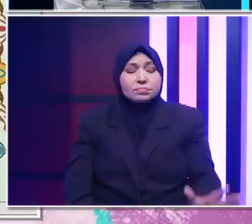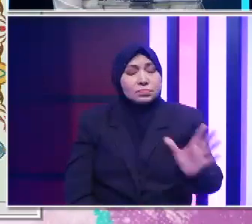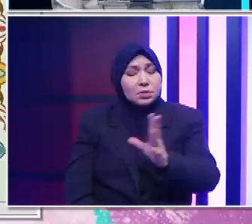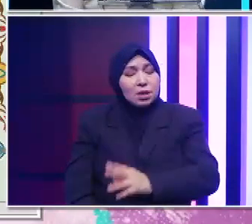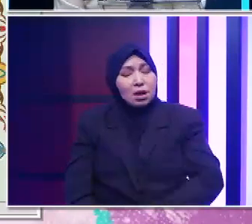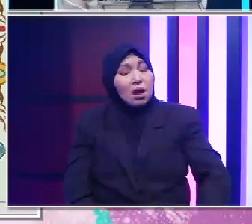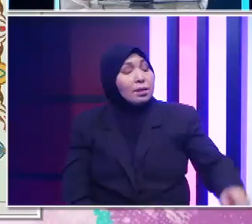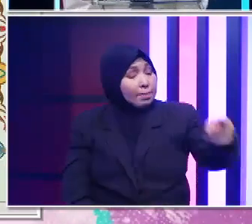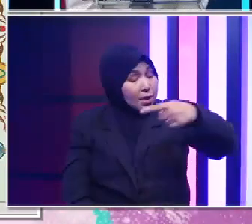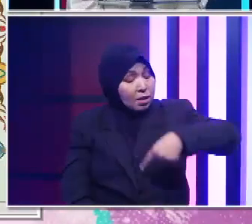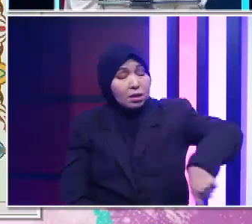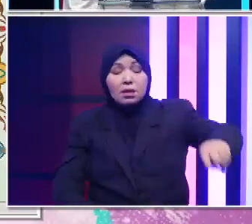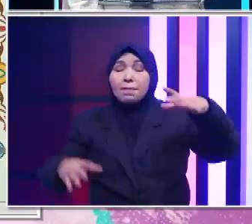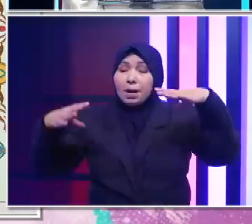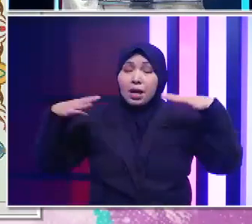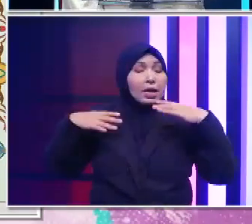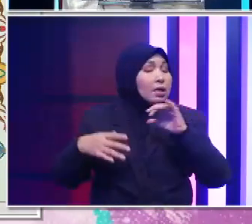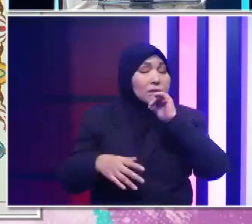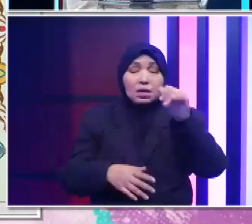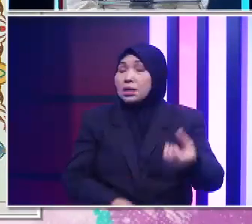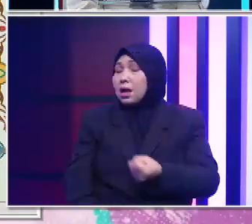like sunallah